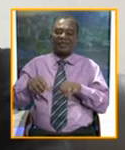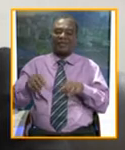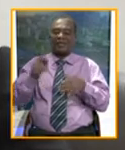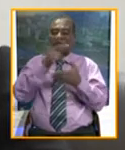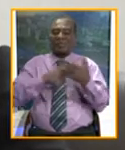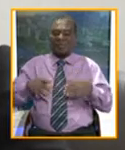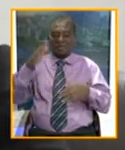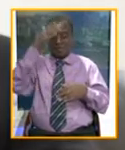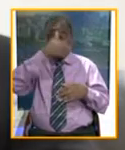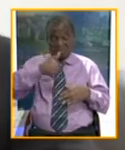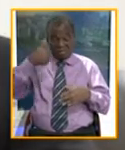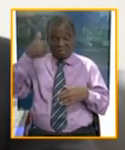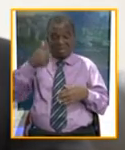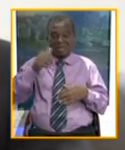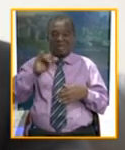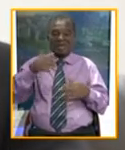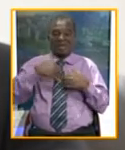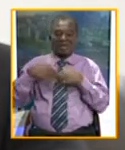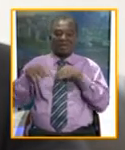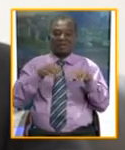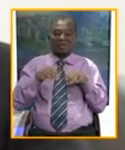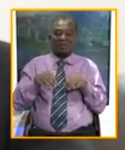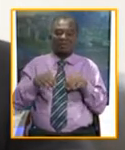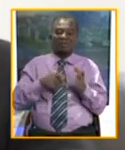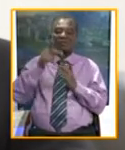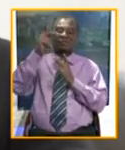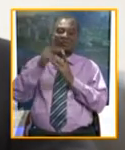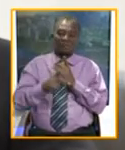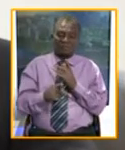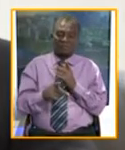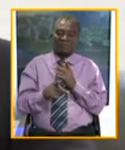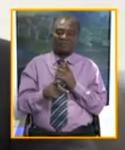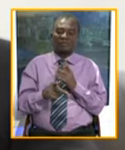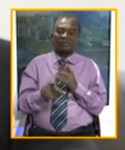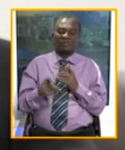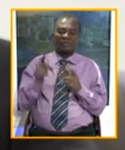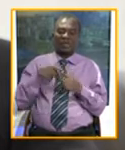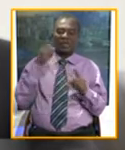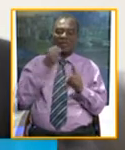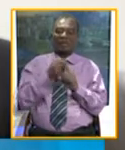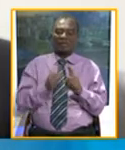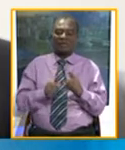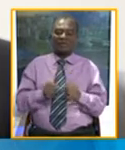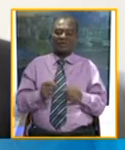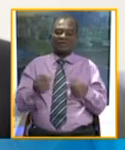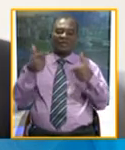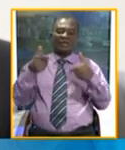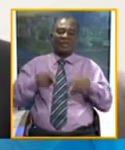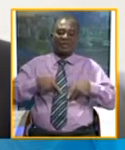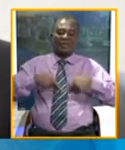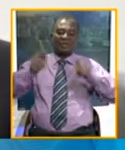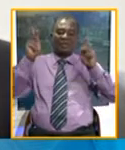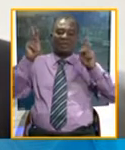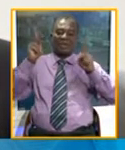aux collectivités de Côte d'Ivoire. Il y a eu un programme à impact rapide qui a permis